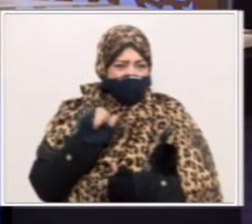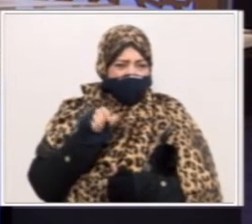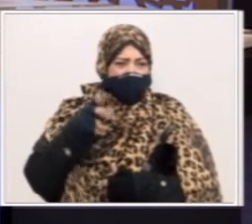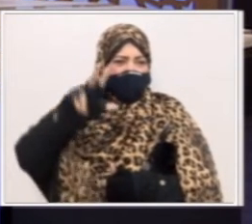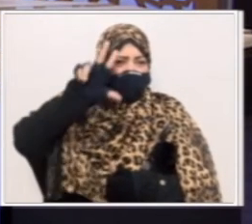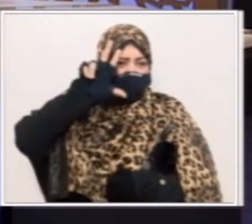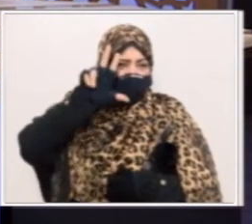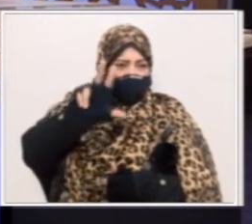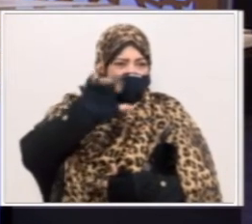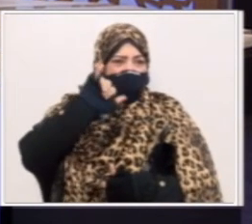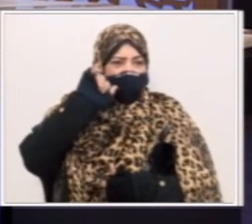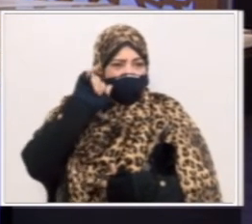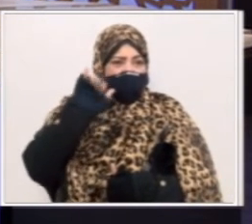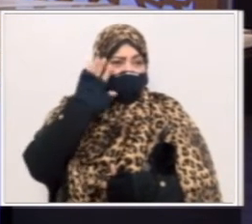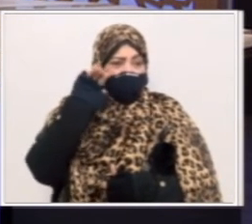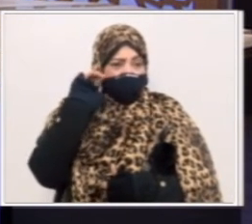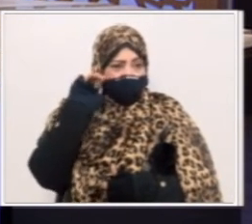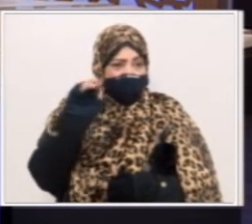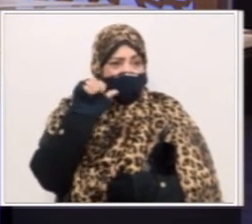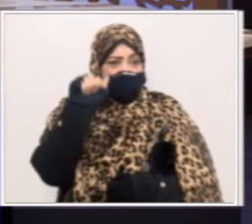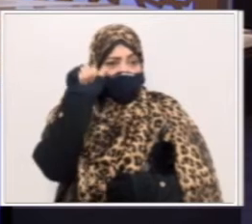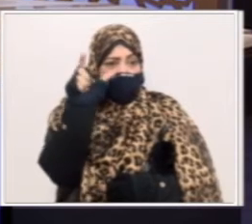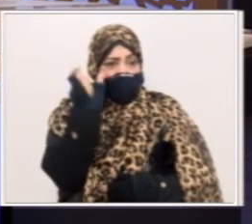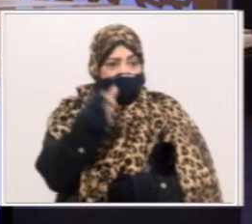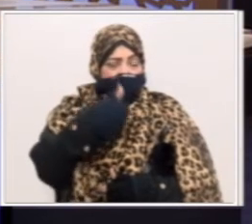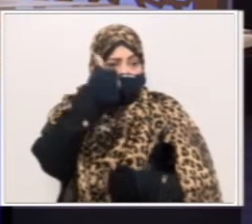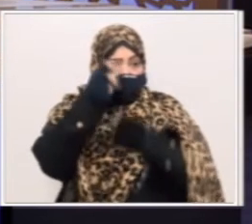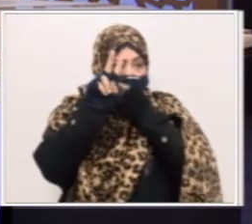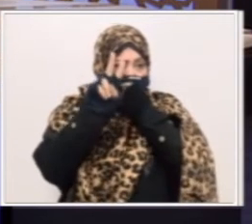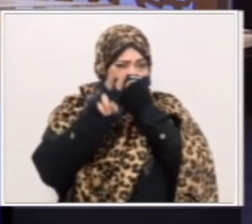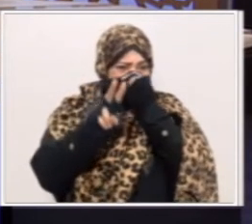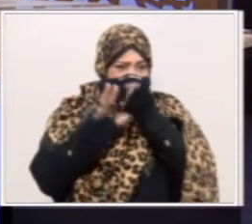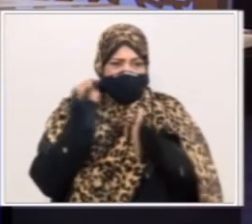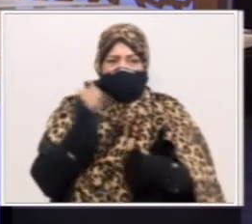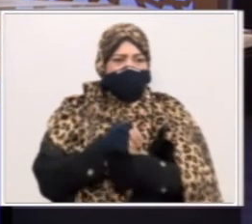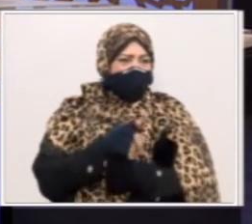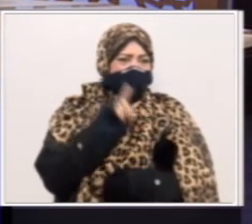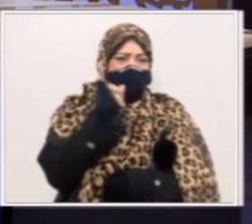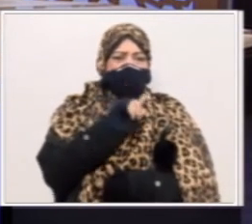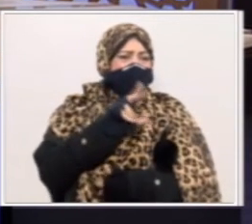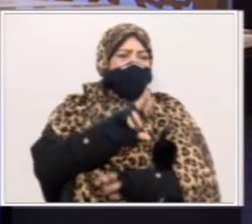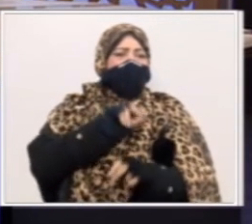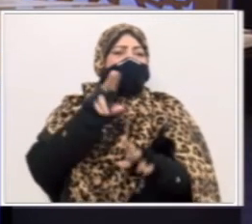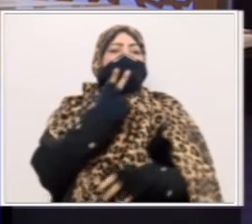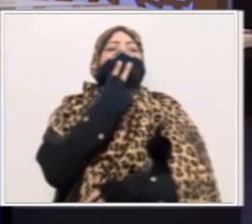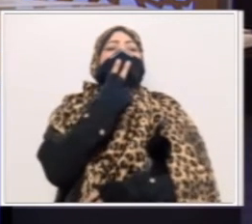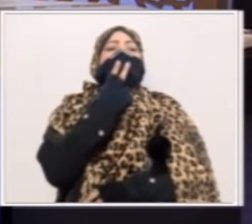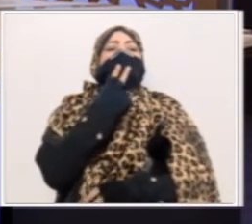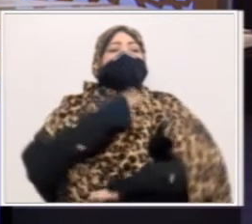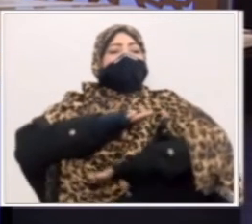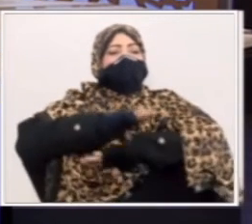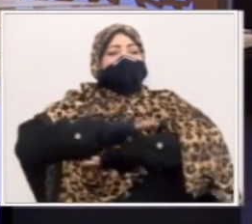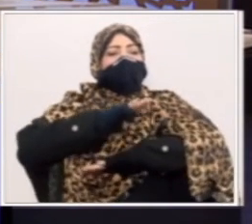والتي لم تتجوز بعد أو مطلقة أو أرملة يجوز قذفها. لا، هذا المفهوم غير صحيح.